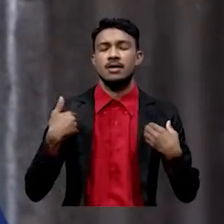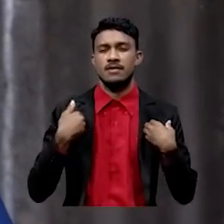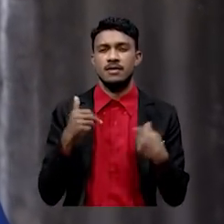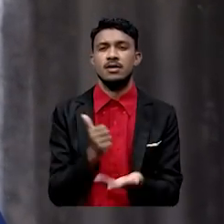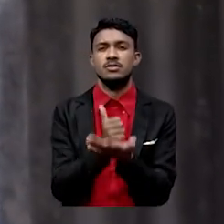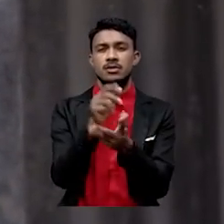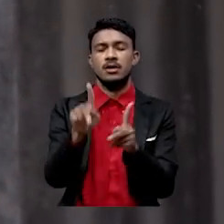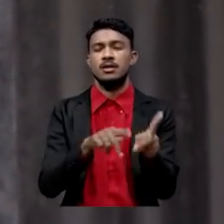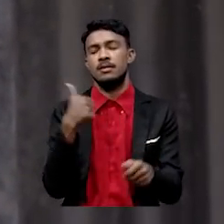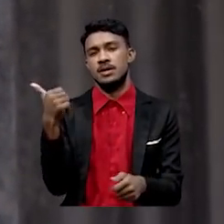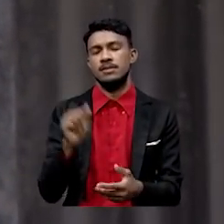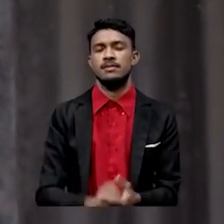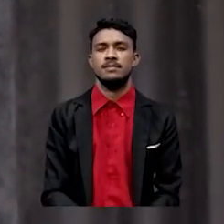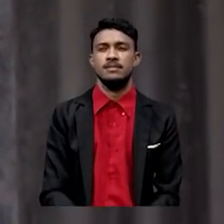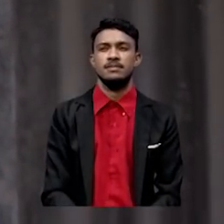Aku turun karena buat orang nak kumpul.